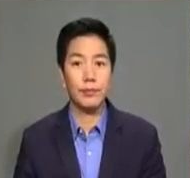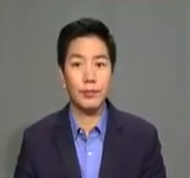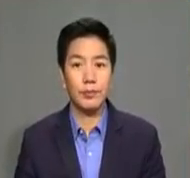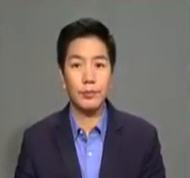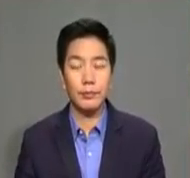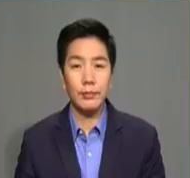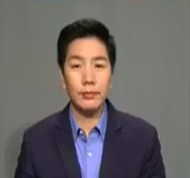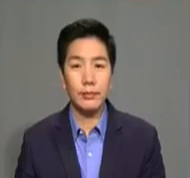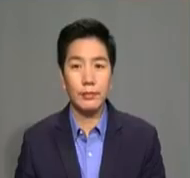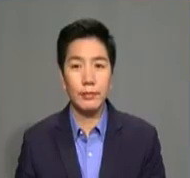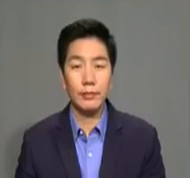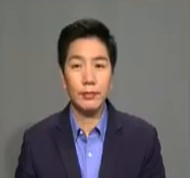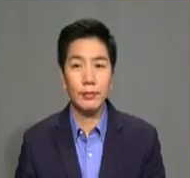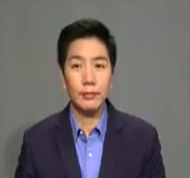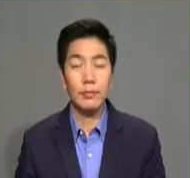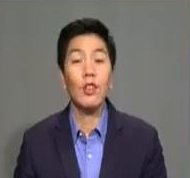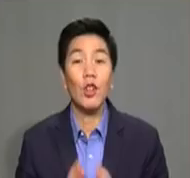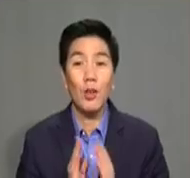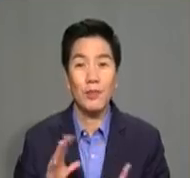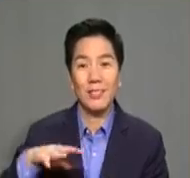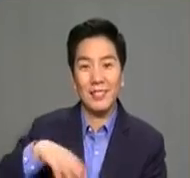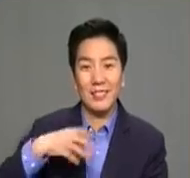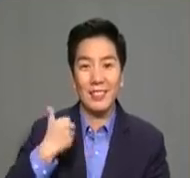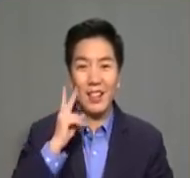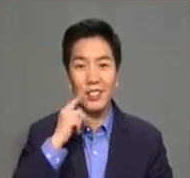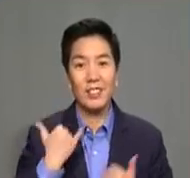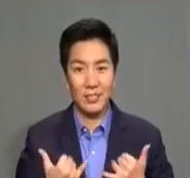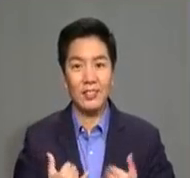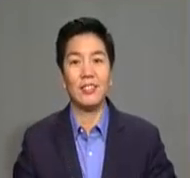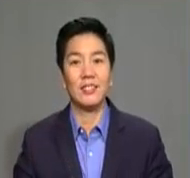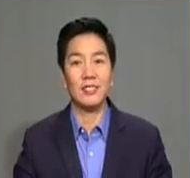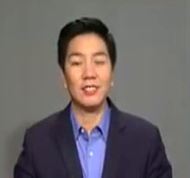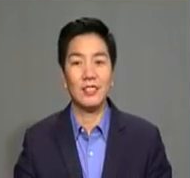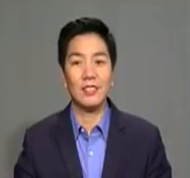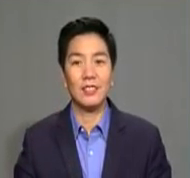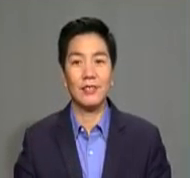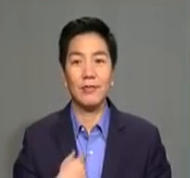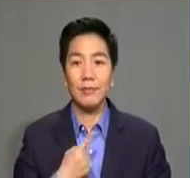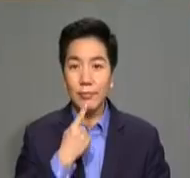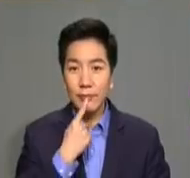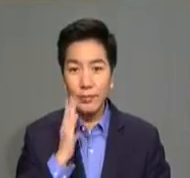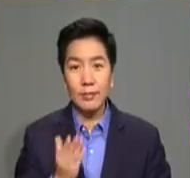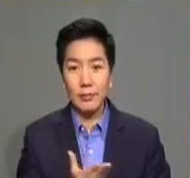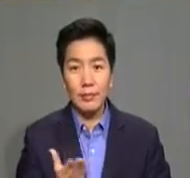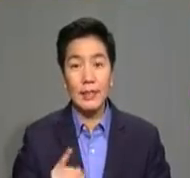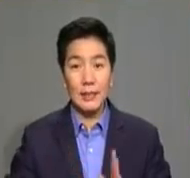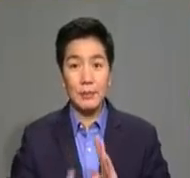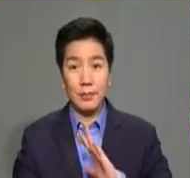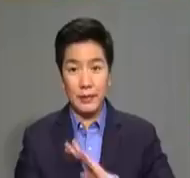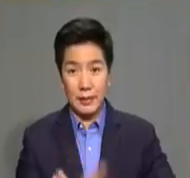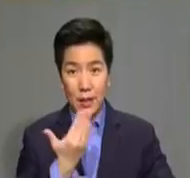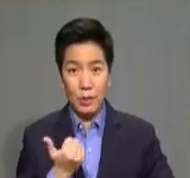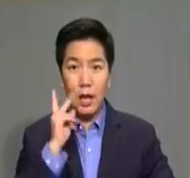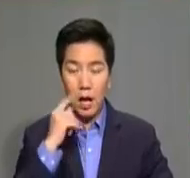เอาละนะฮะวันนี้ขอบคุณนะครับคุณเยาวรักษ์ครับขอบคุณครับ ค่ะคือต้องบอกคุณผู้ชมนะคะว่าตั้งแต่เช้าที่ผ่านมา